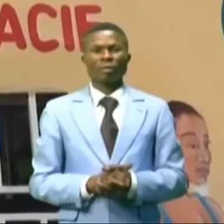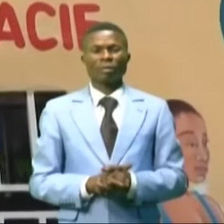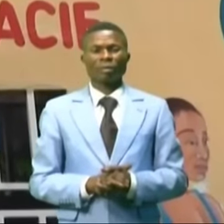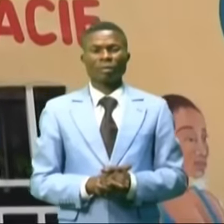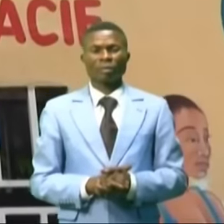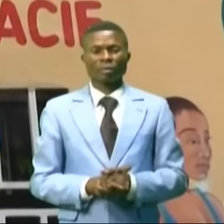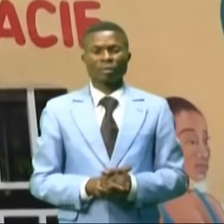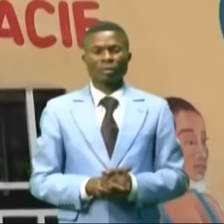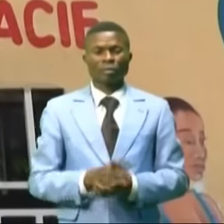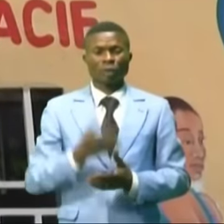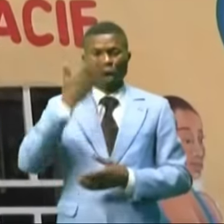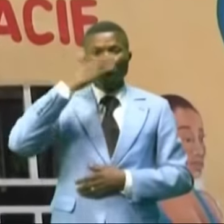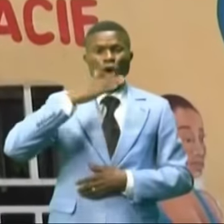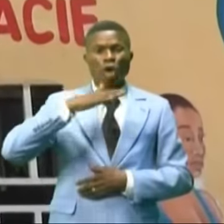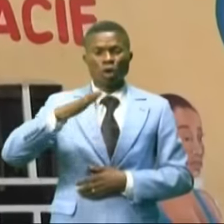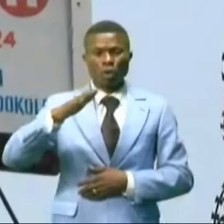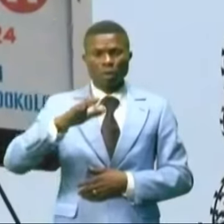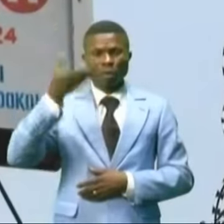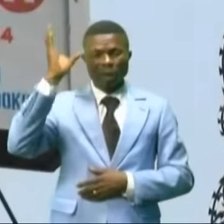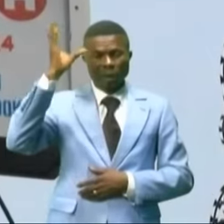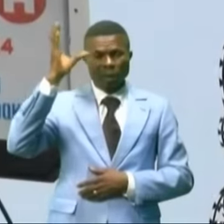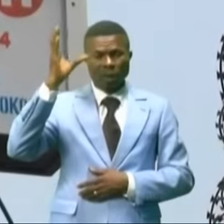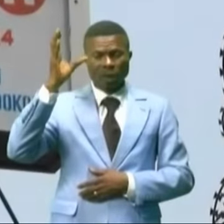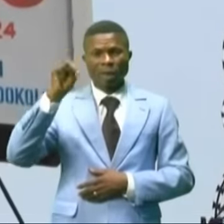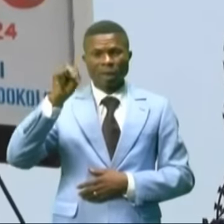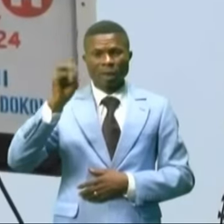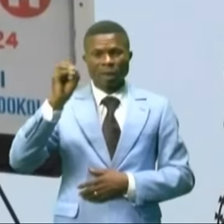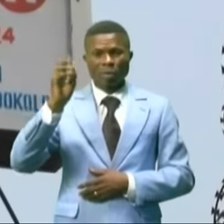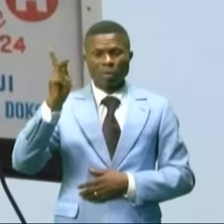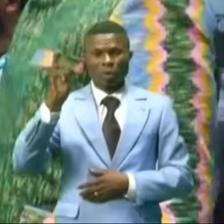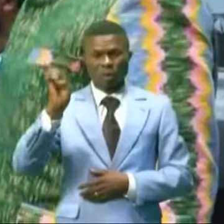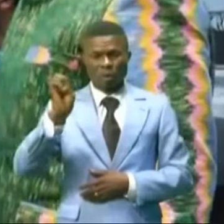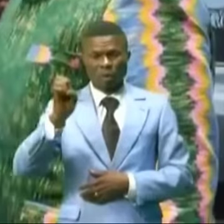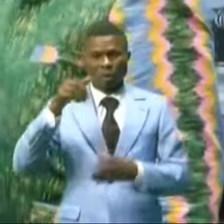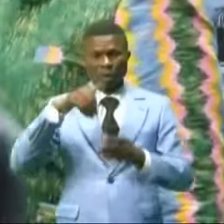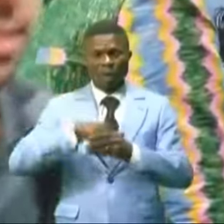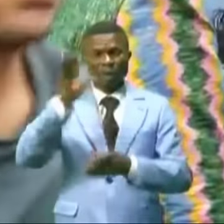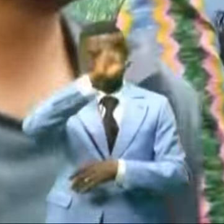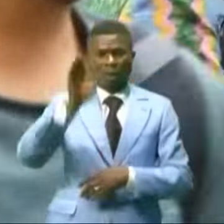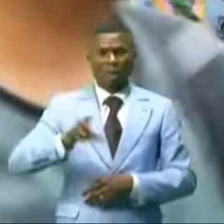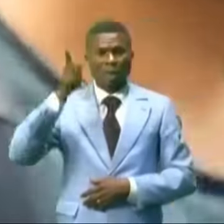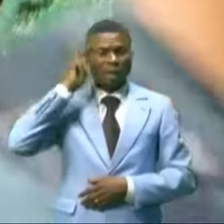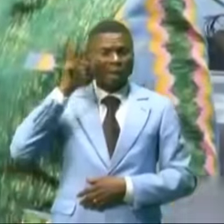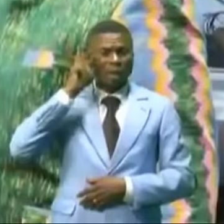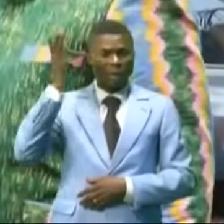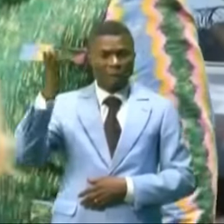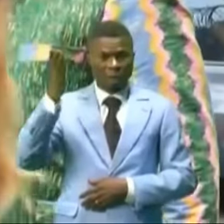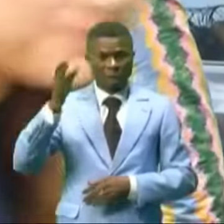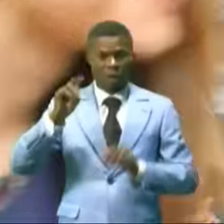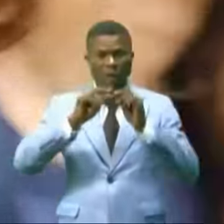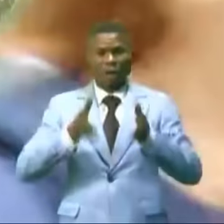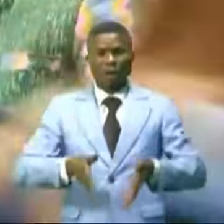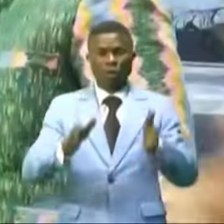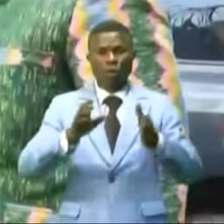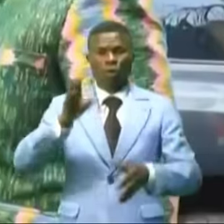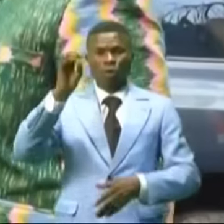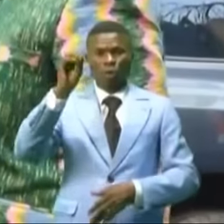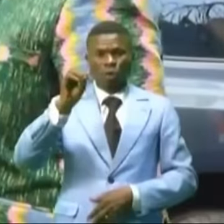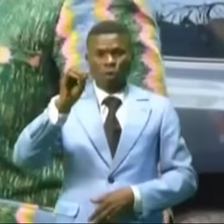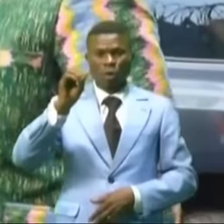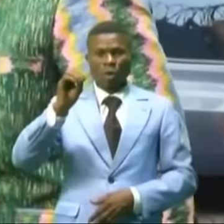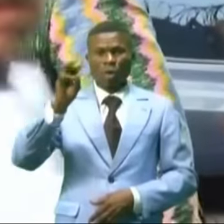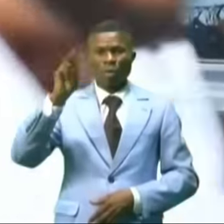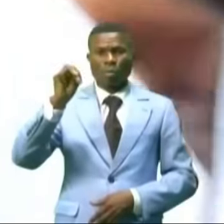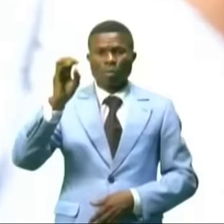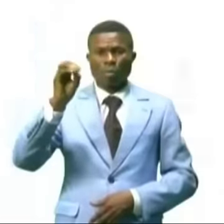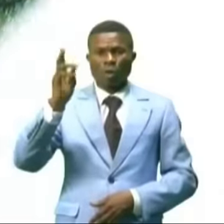La polyclinique Pierre-Ronquet, œuvre de l'ONG COGDF, située dans la commune Kimbanseke, route Mokali, a bénéficié d'une visite de